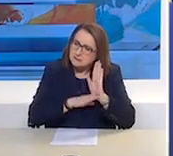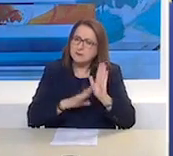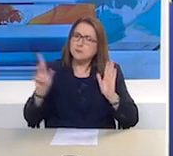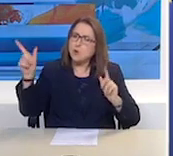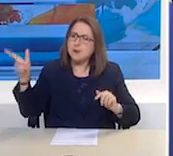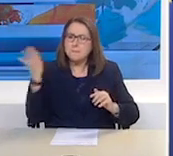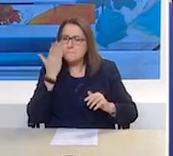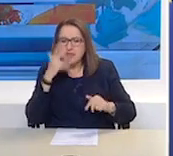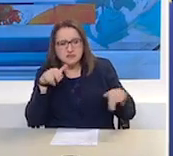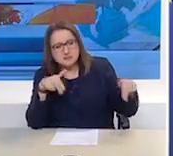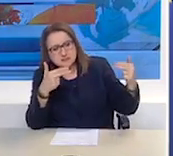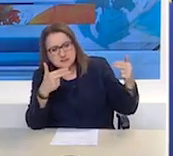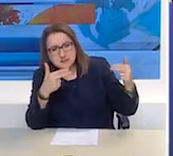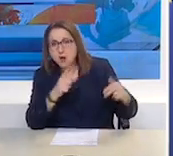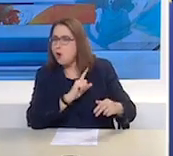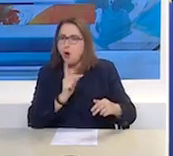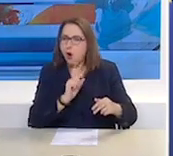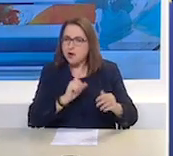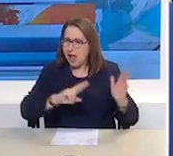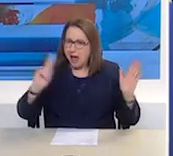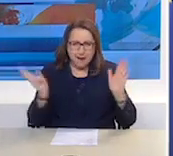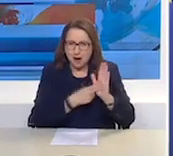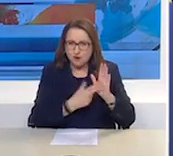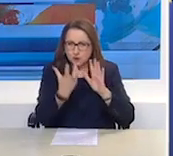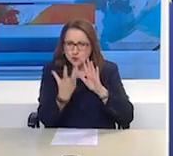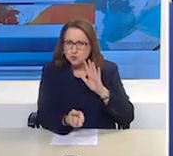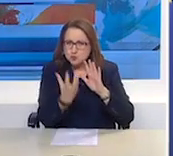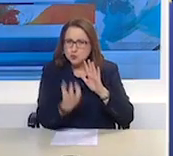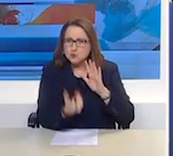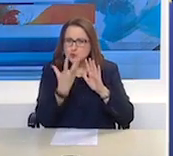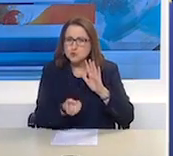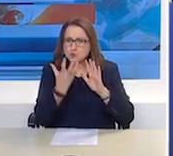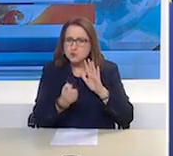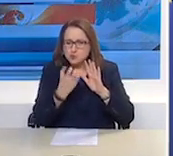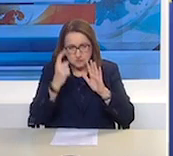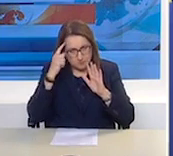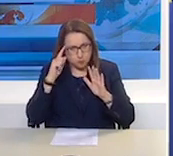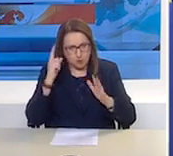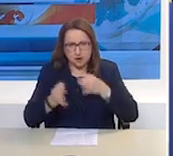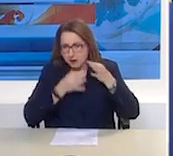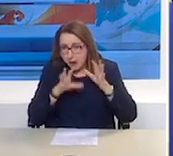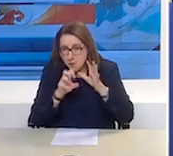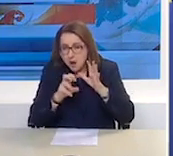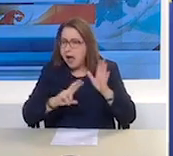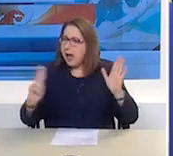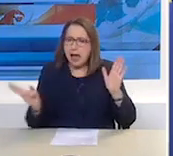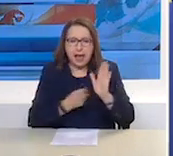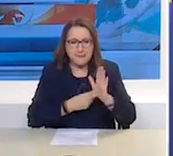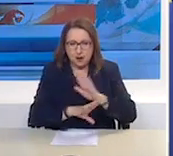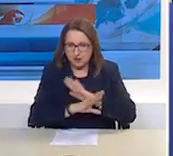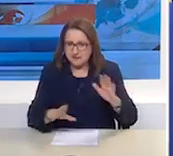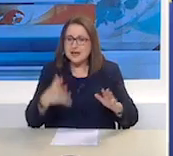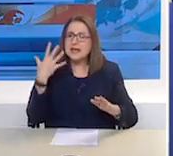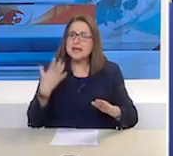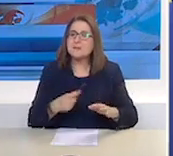Συνοπτικά, έχει απενεργοποιηθεί η δυνατότητα καταγραφής, αποθήκευσης ήχου και εικόνας. Ο σύνδεσμος για τις ψηφιακές αίθουσες αποστέλλεται